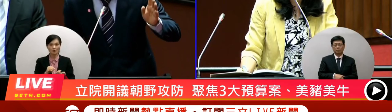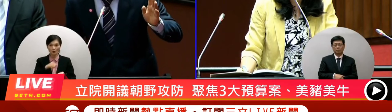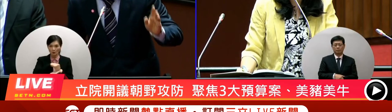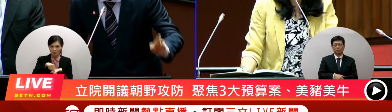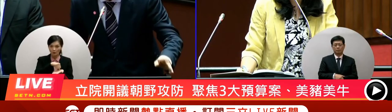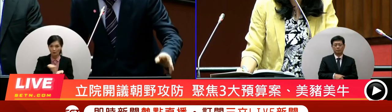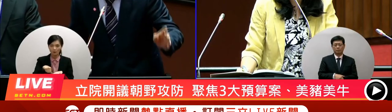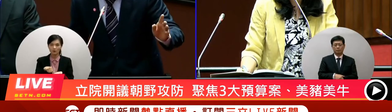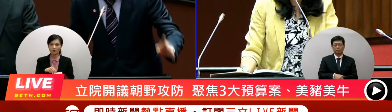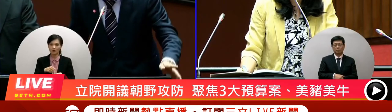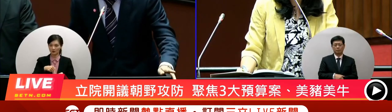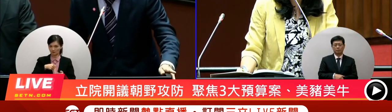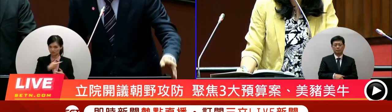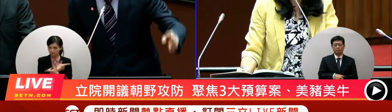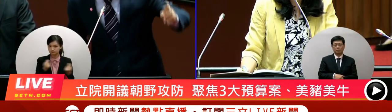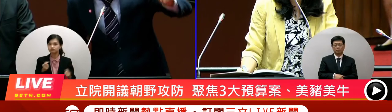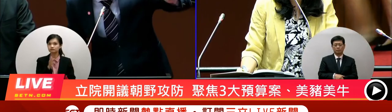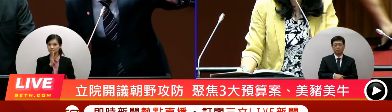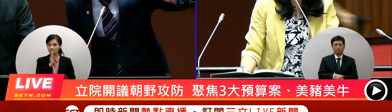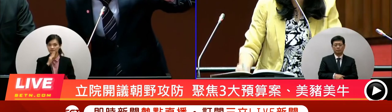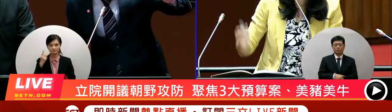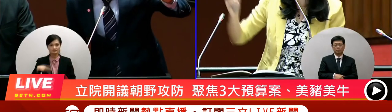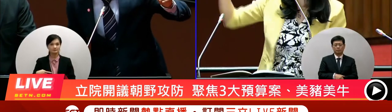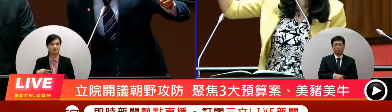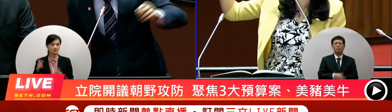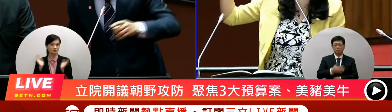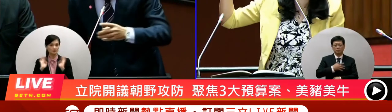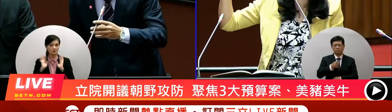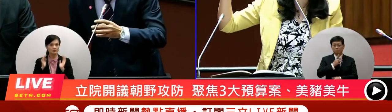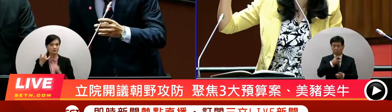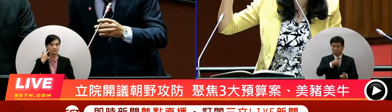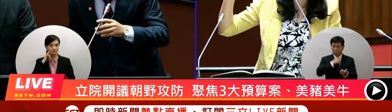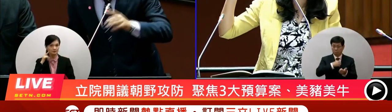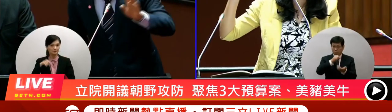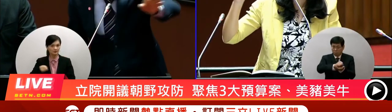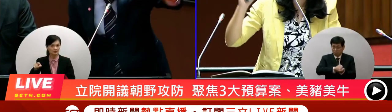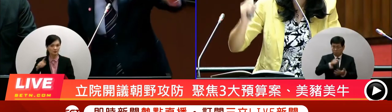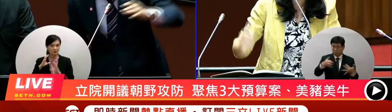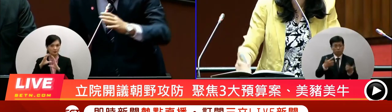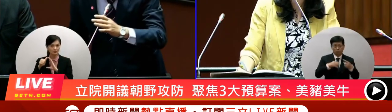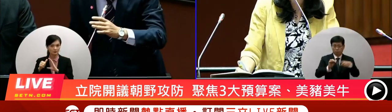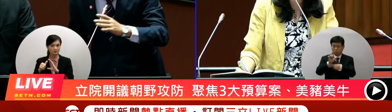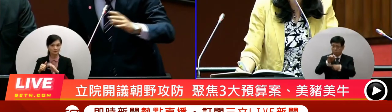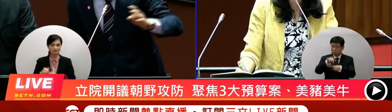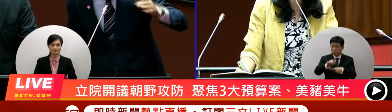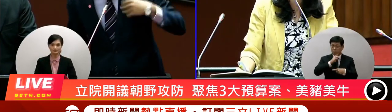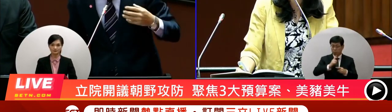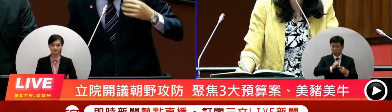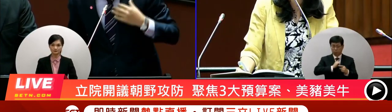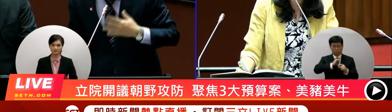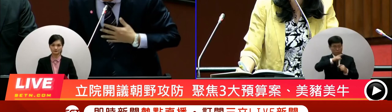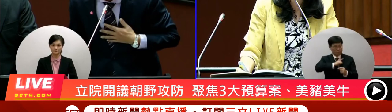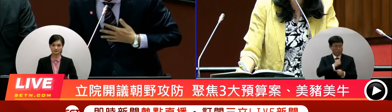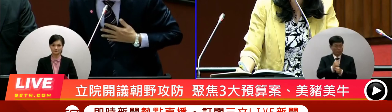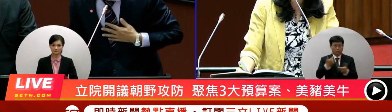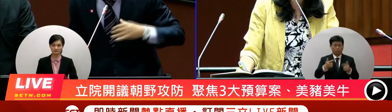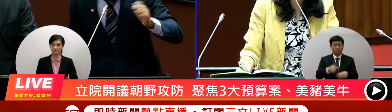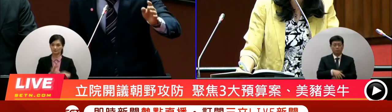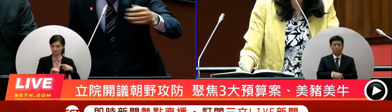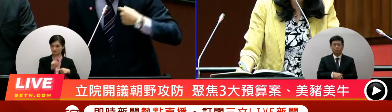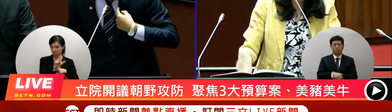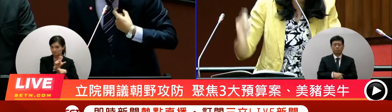朋友的家长回去都可以透过这个。 对，我这边讲的是登录哦，不是只说60%是国产，您可能有点听错。 确定